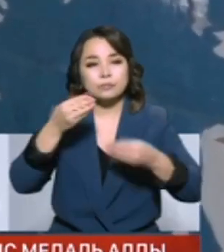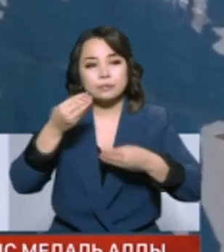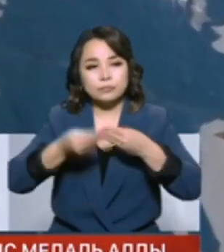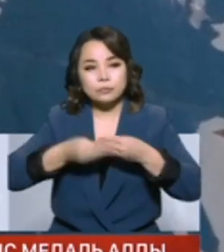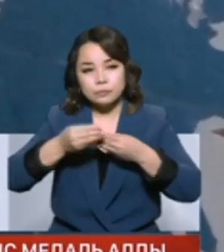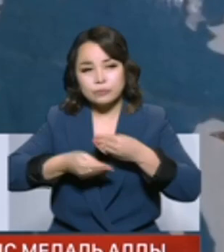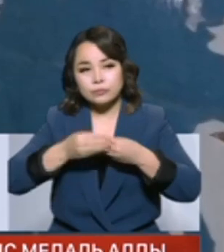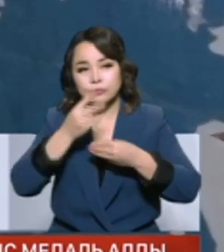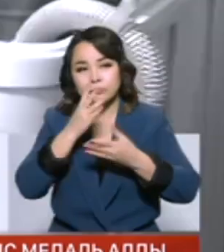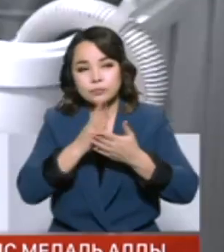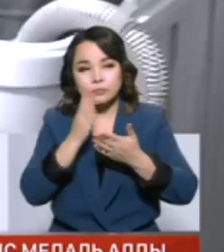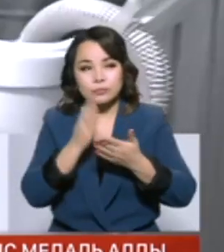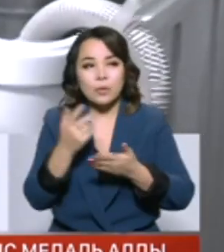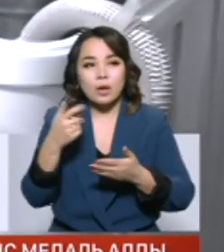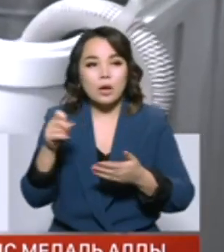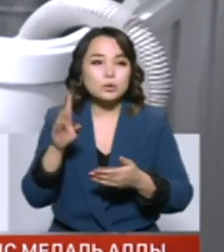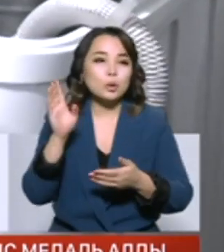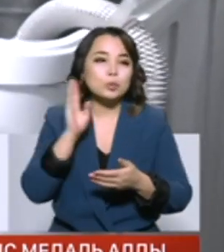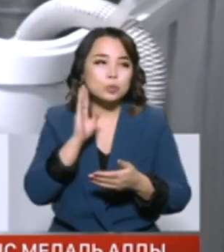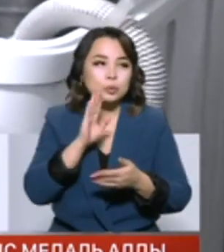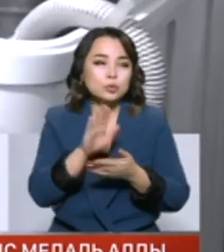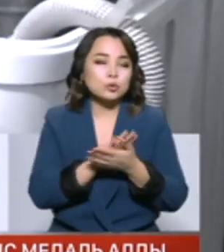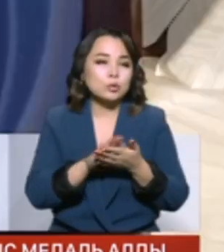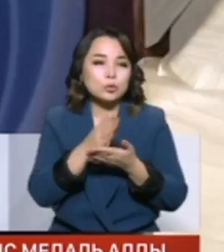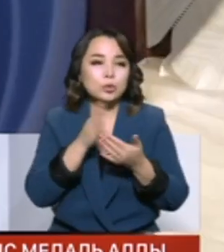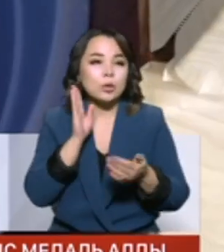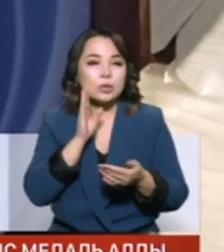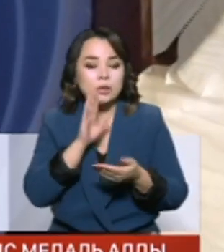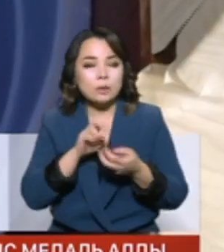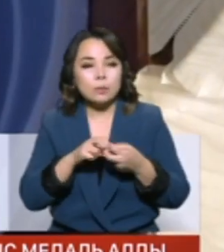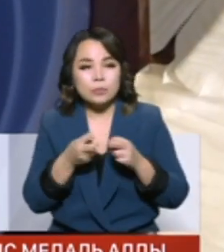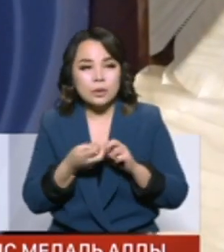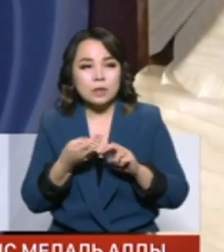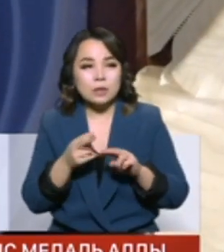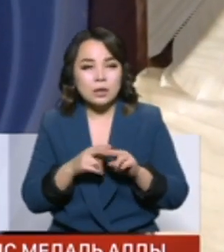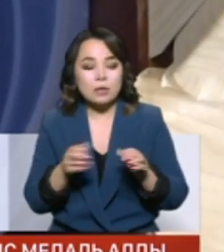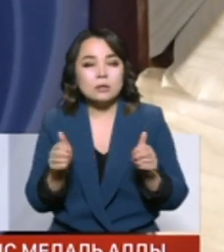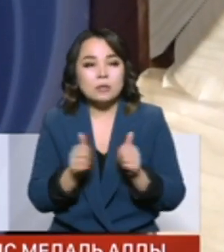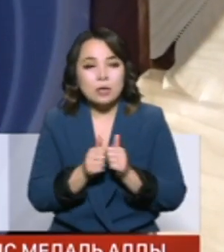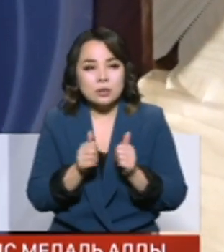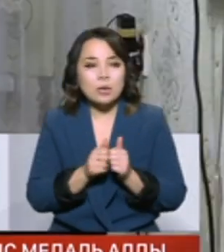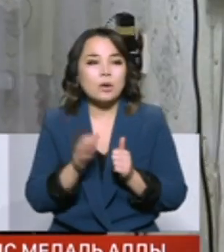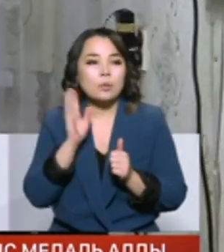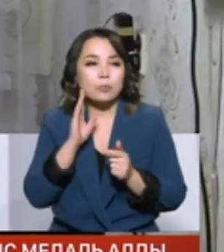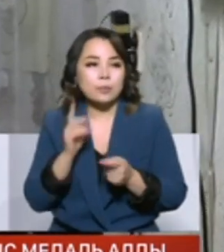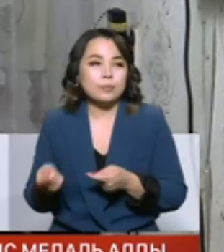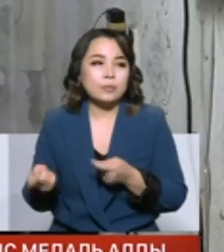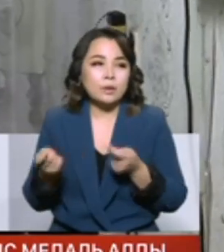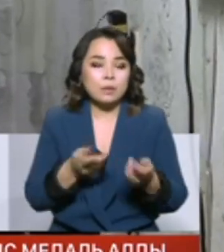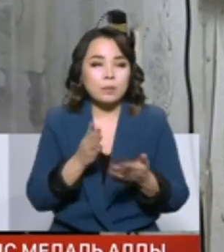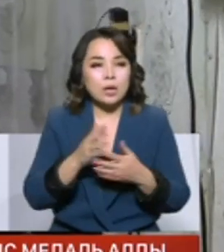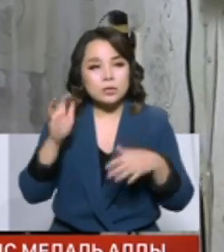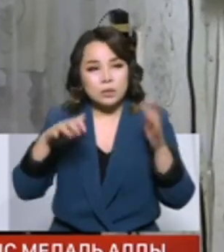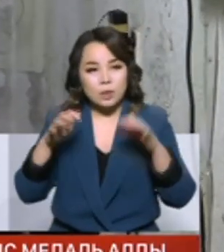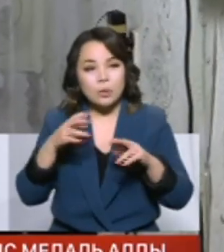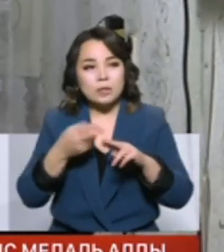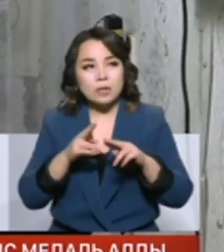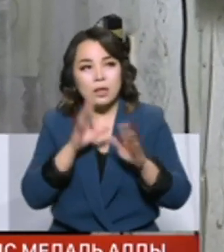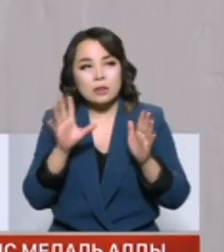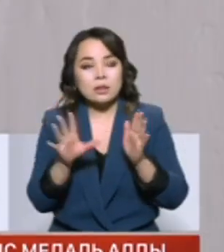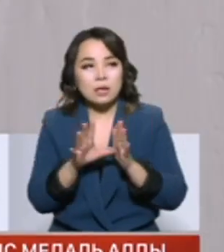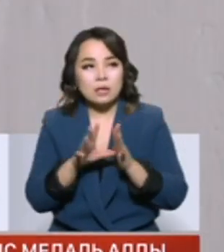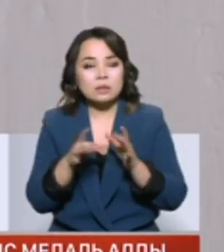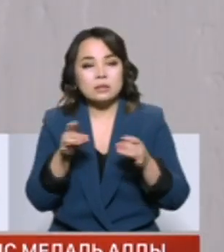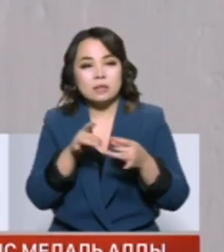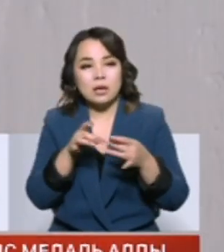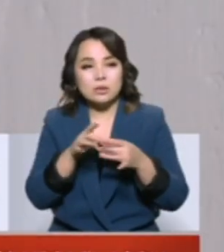Бұл үйде кәріз жүйесі, газ, су деген атымен жоқ. Қараша жақымаңдағы көлден шелектеп су тасуға мәжбір. Жаңбыр жауса кіреберістегі электр